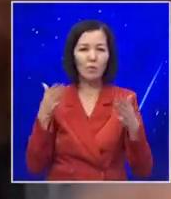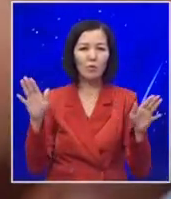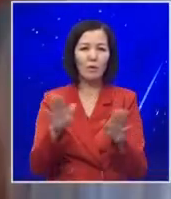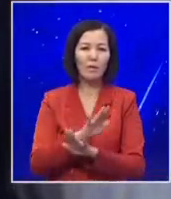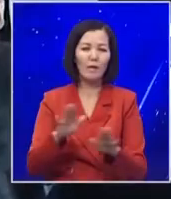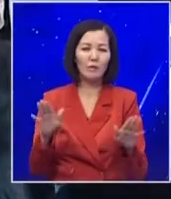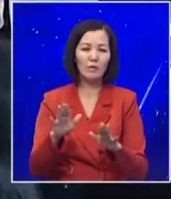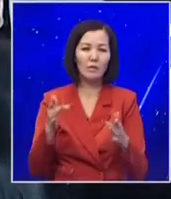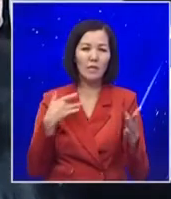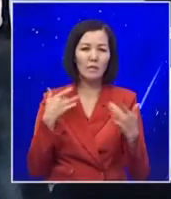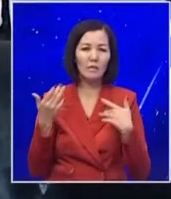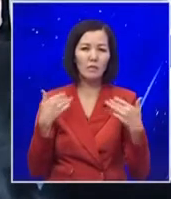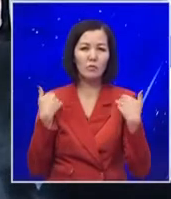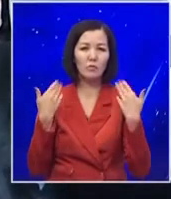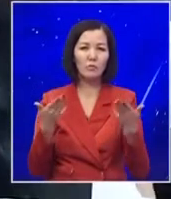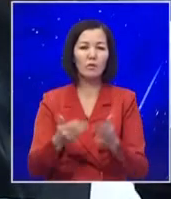шашу шашты.